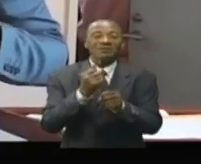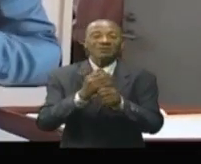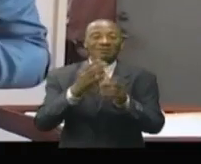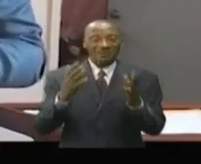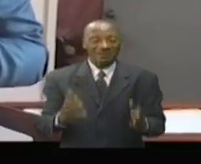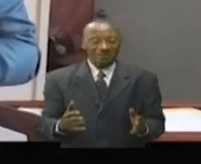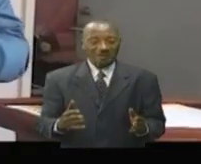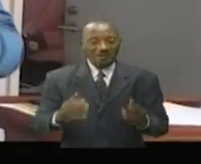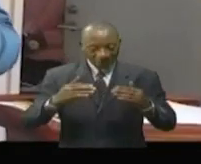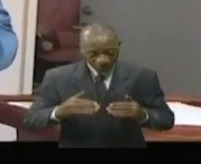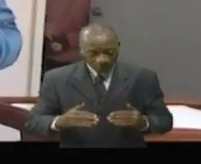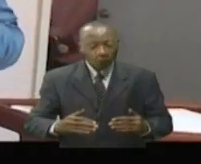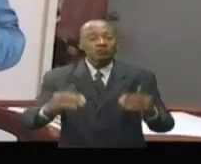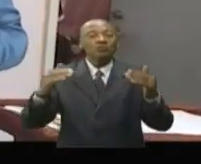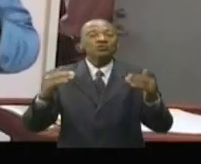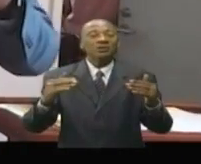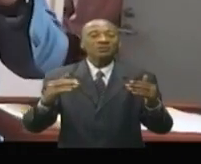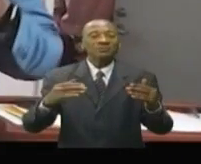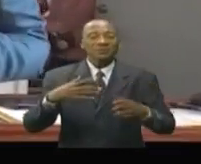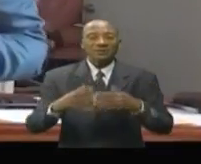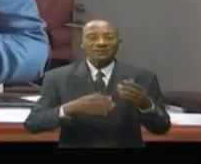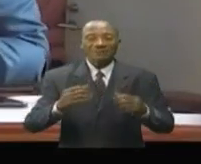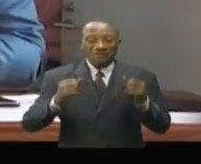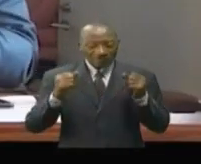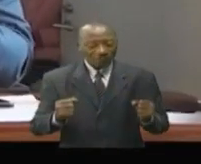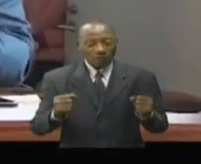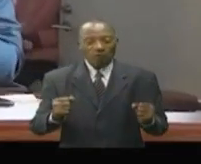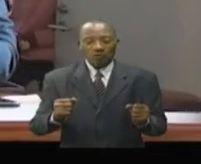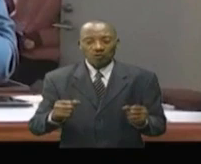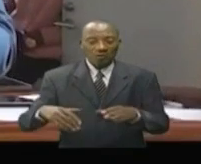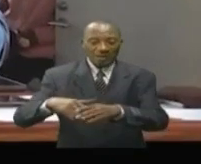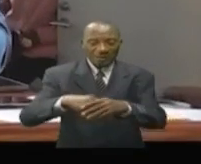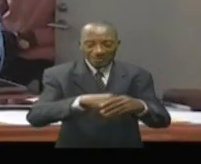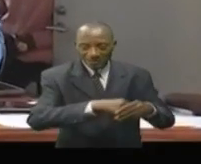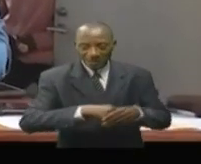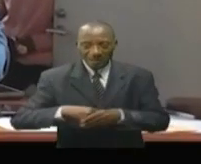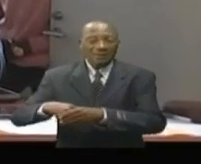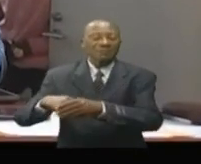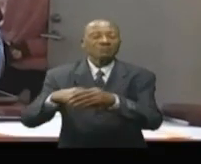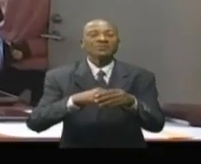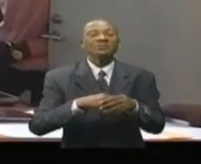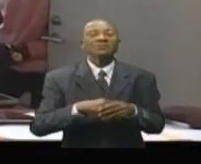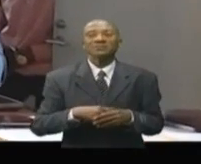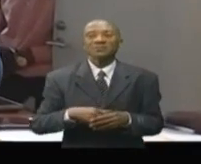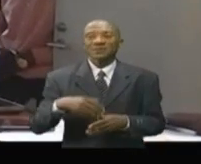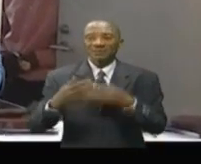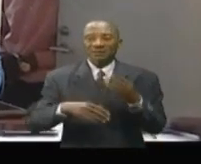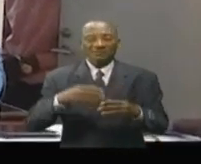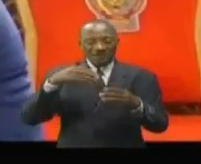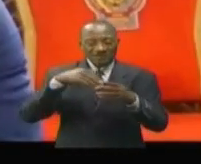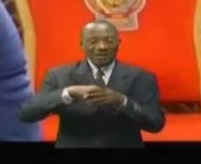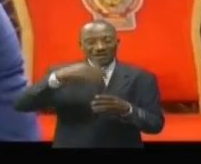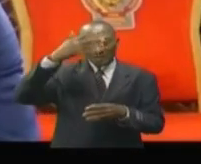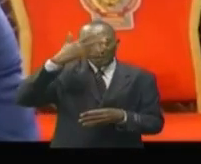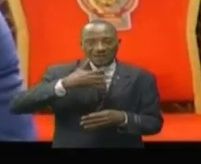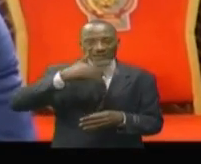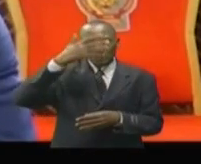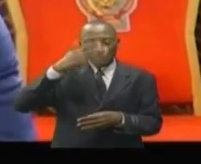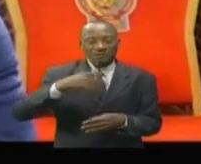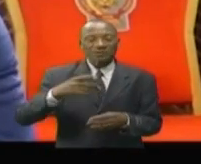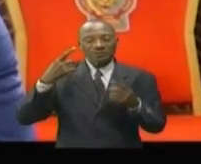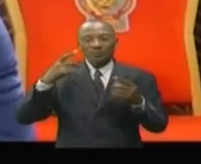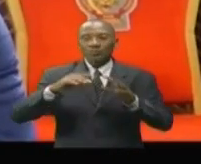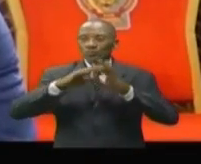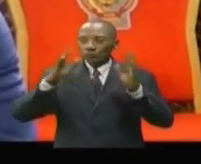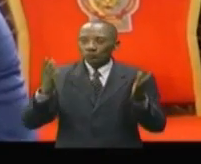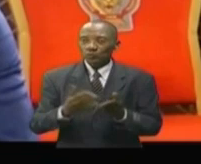Et la cohésion, que nous puissions travailler en harmonie, dans l'unité, dans la transparence, dans la sincérité. Le directeur provincial